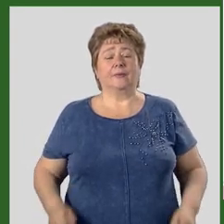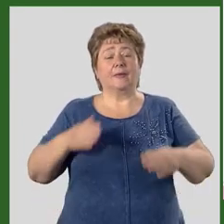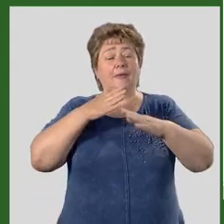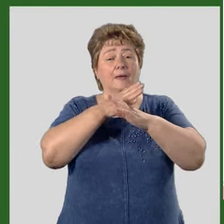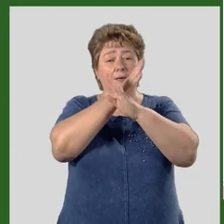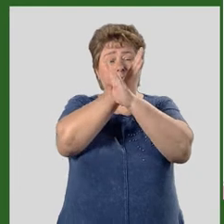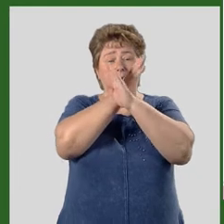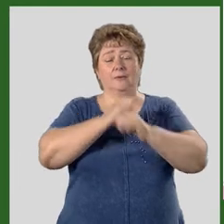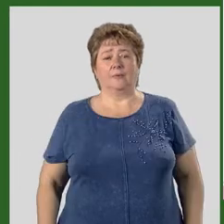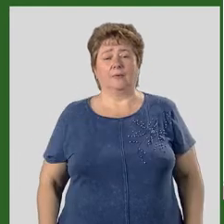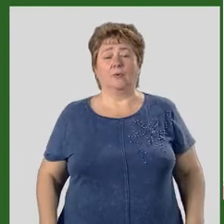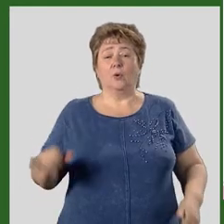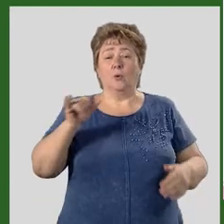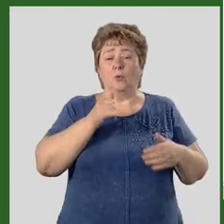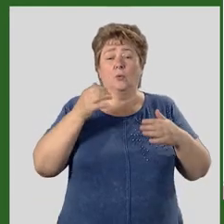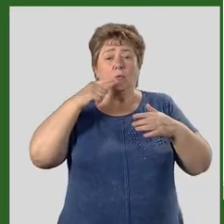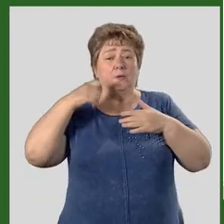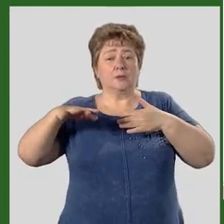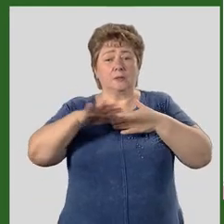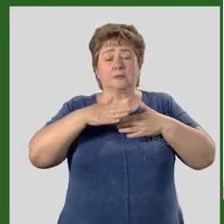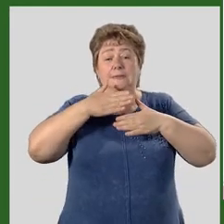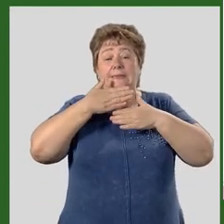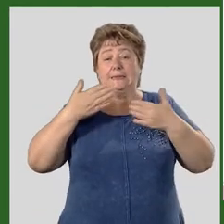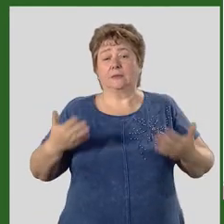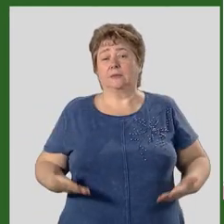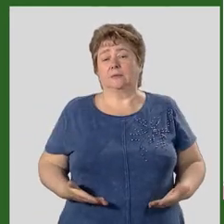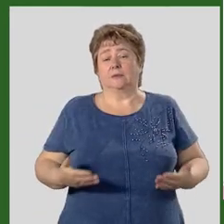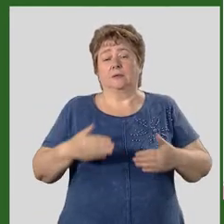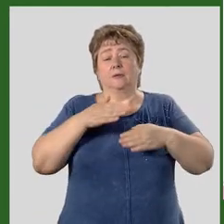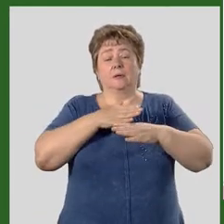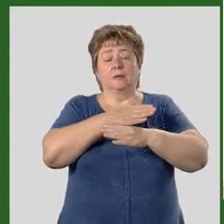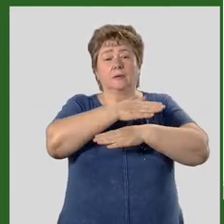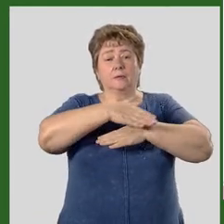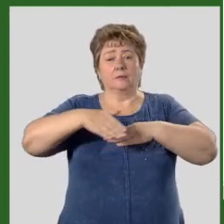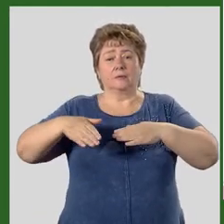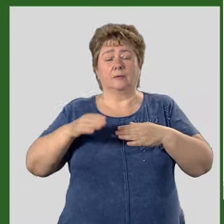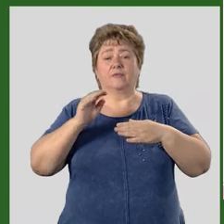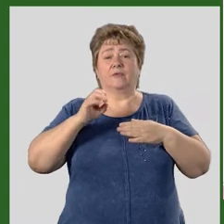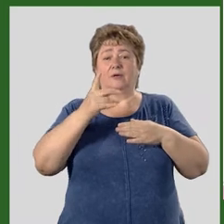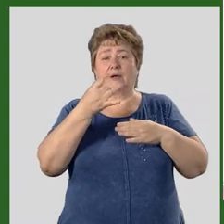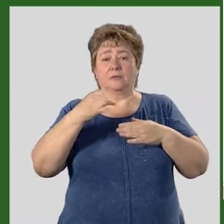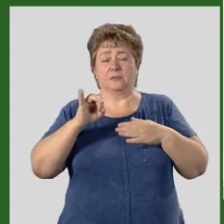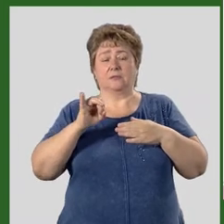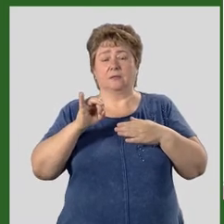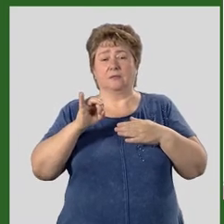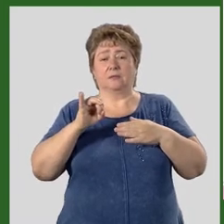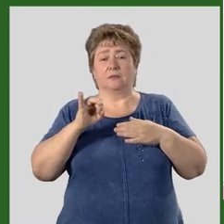хребет. У Кыргызстана нет естественных рубежей в районе Ферганской.